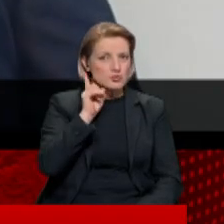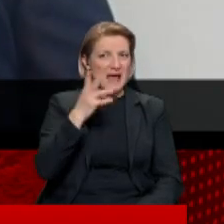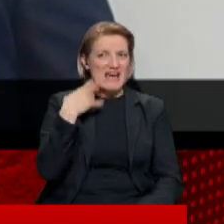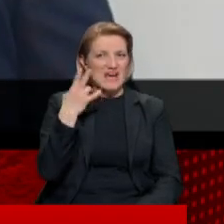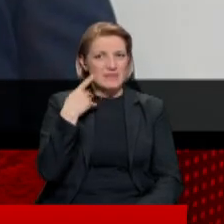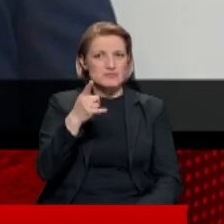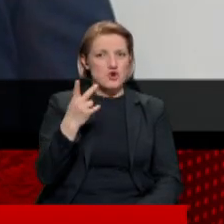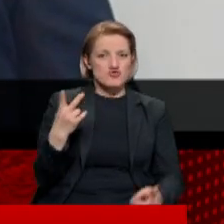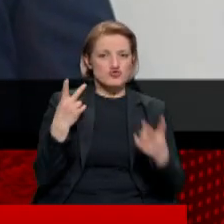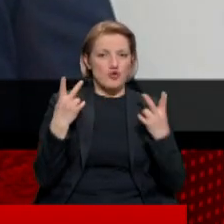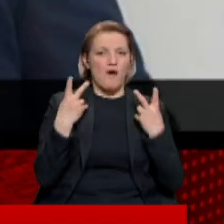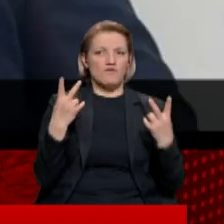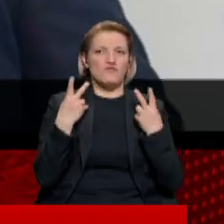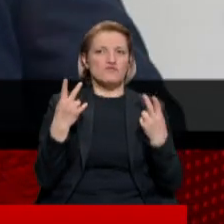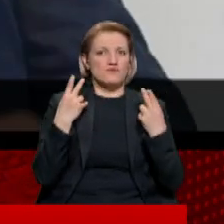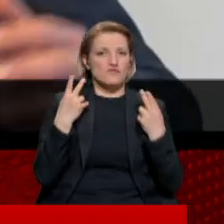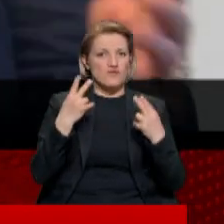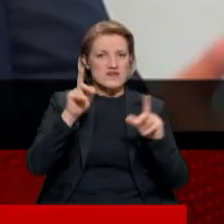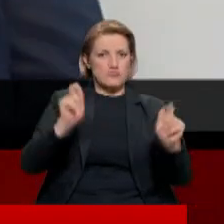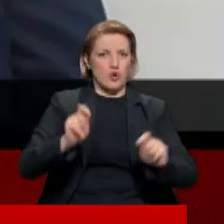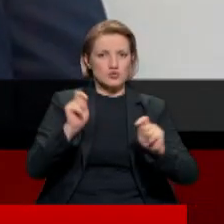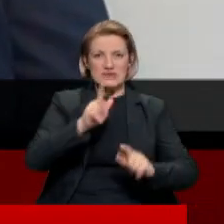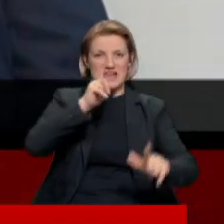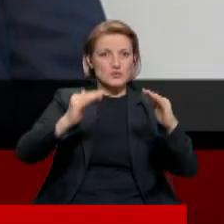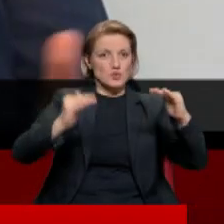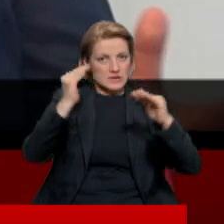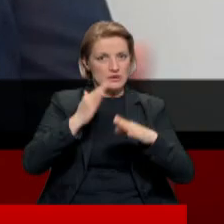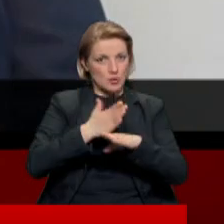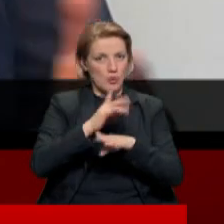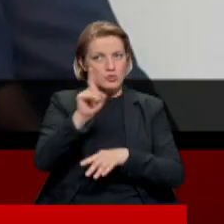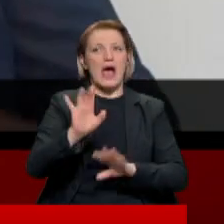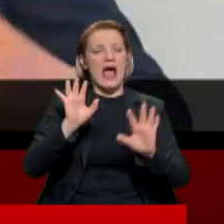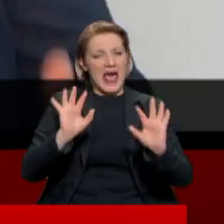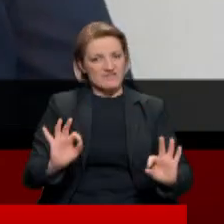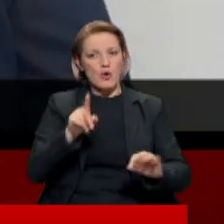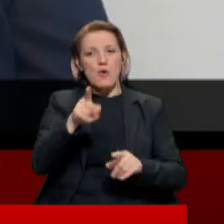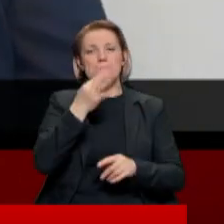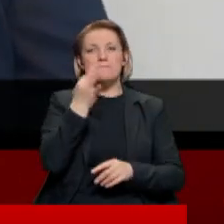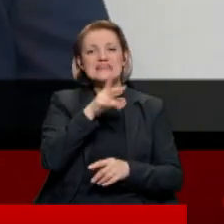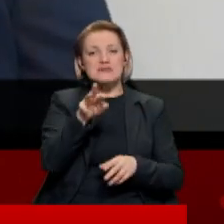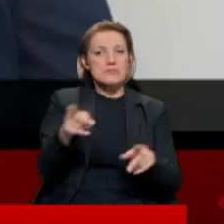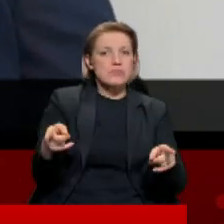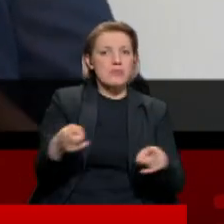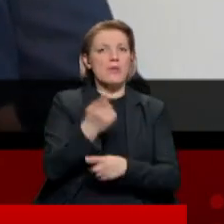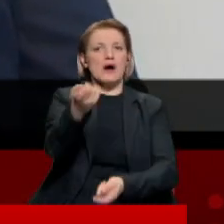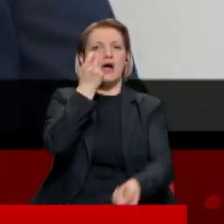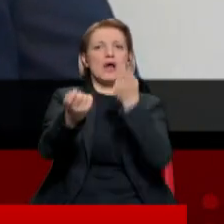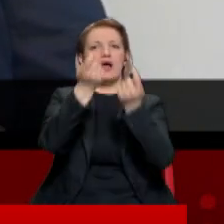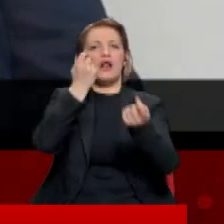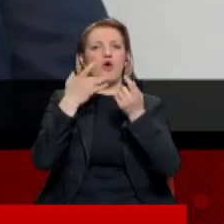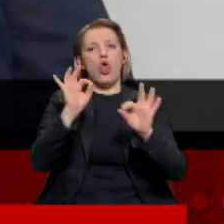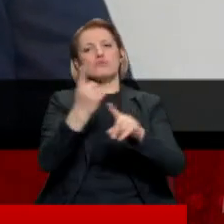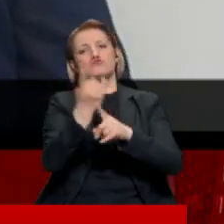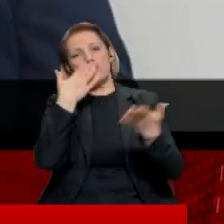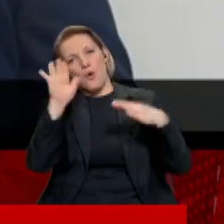Şov yapıyorsunuz. Sesleri evet, yükseldi. Yani, tabii yani o ve benzeri birçok şey söyledi. Yani yok öyle bir şey,